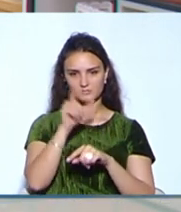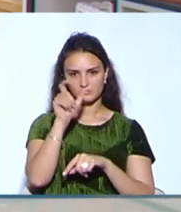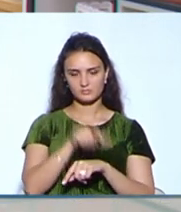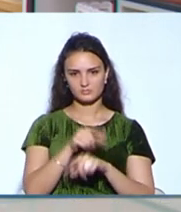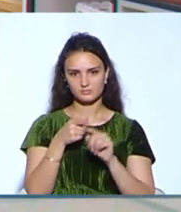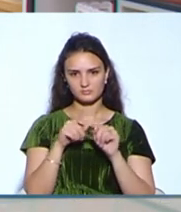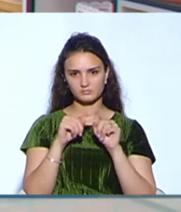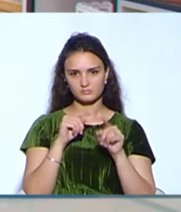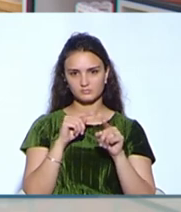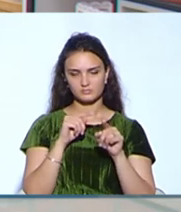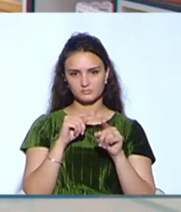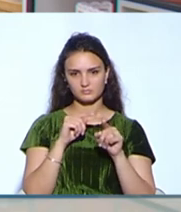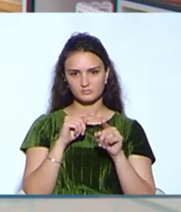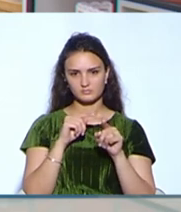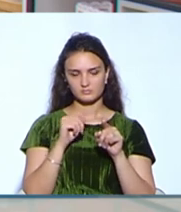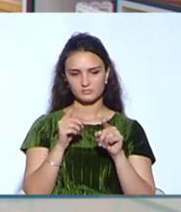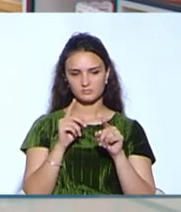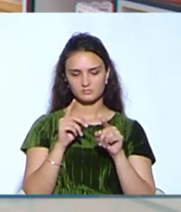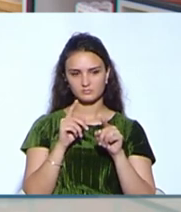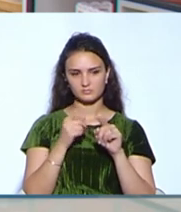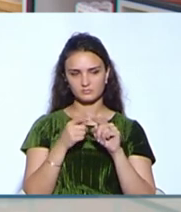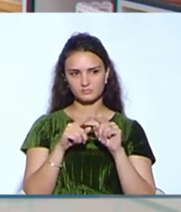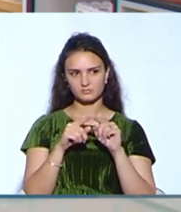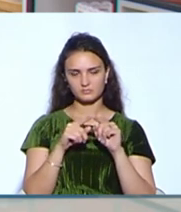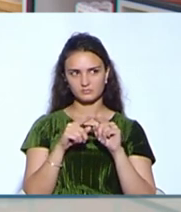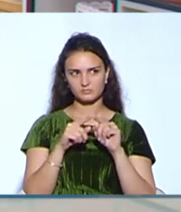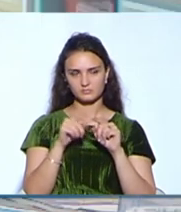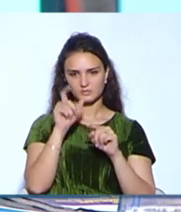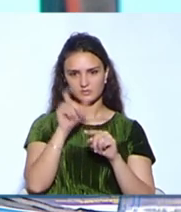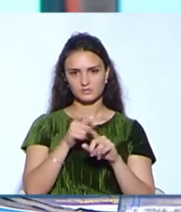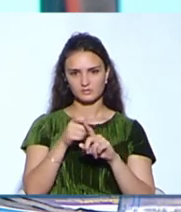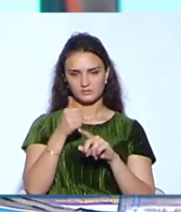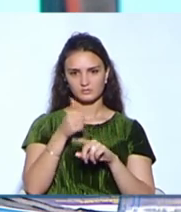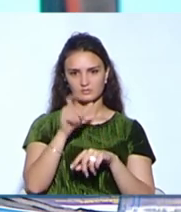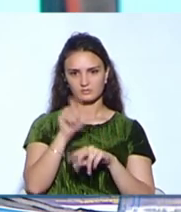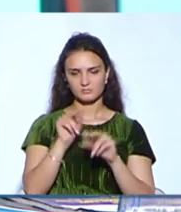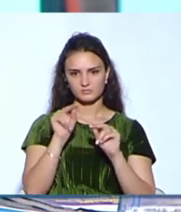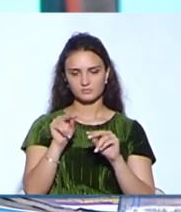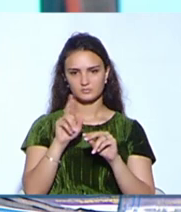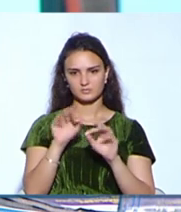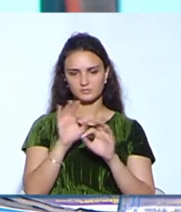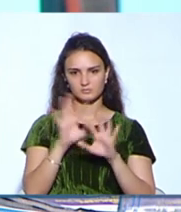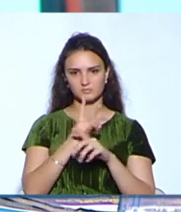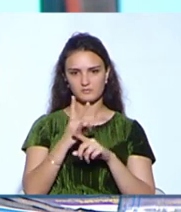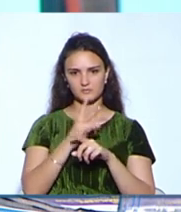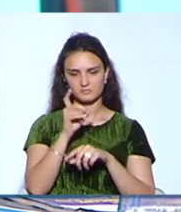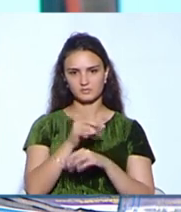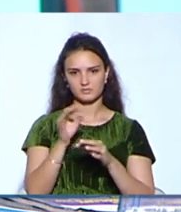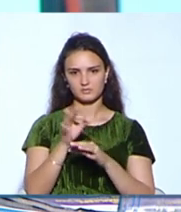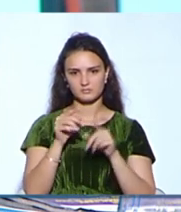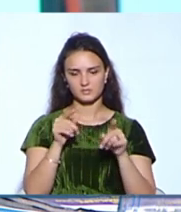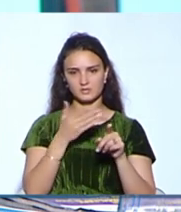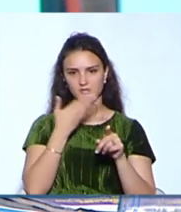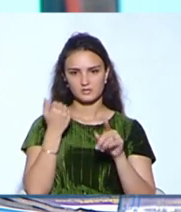ზედმიწევნით რა ვიცი, რეზერვიცენი ჩამოყალიბებული პატიოსანი და არავითარი მავნეჩვევები არაფერი მას